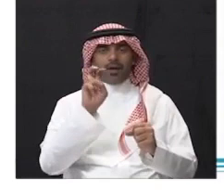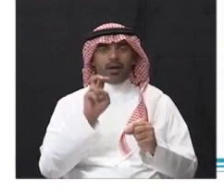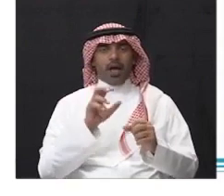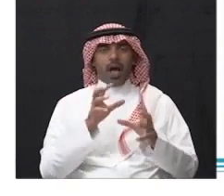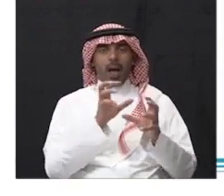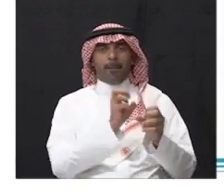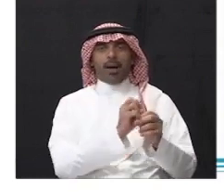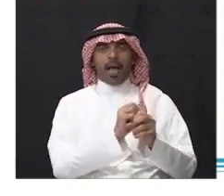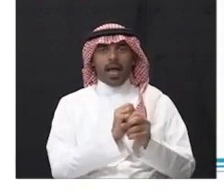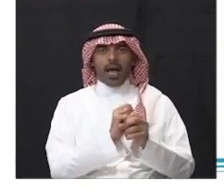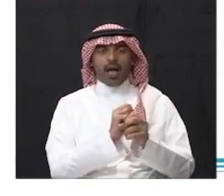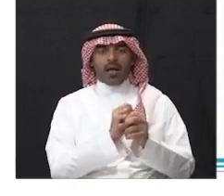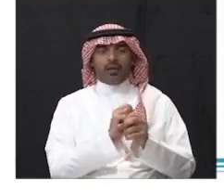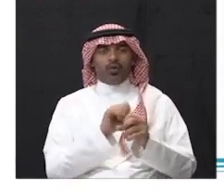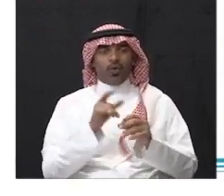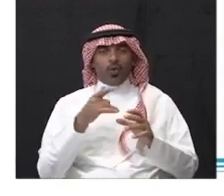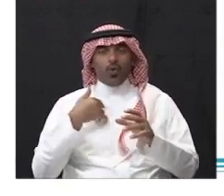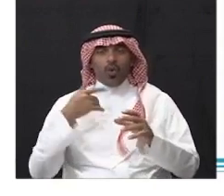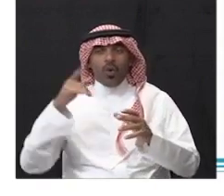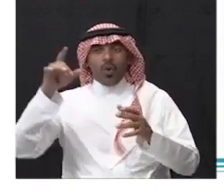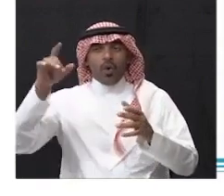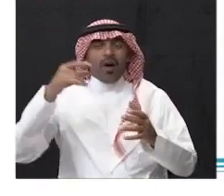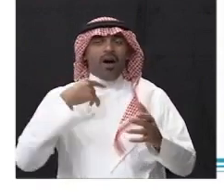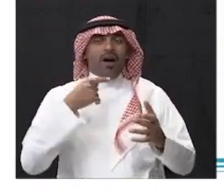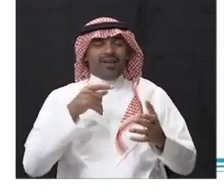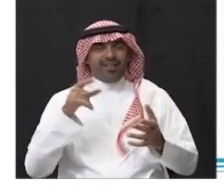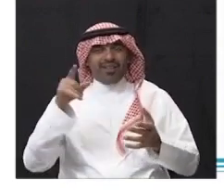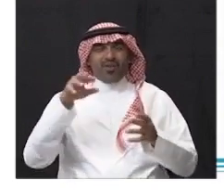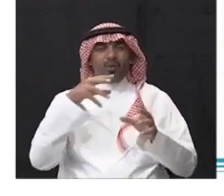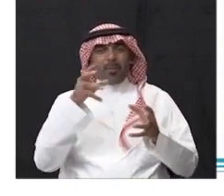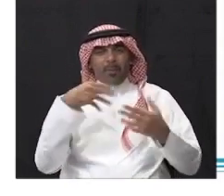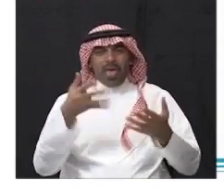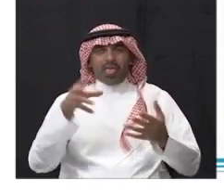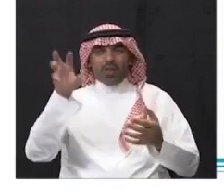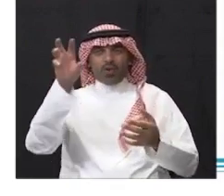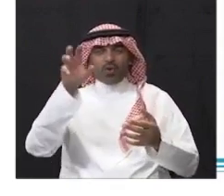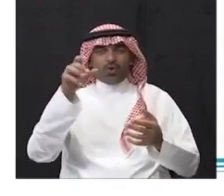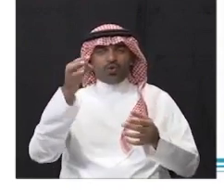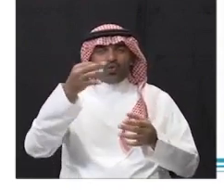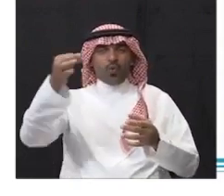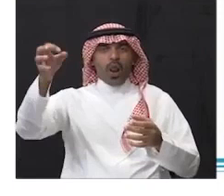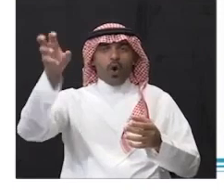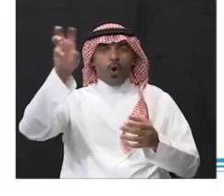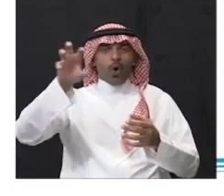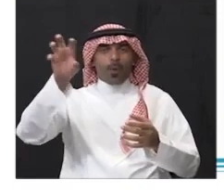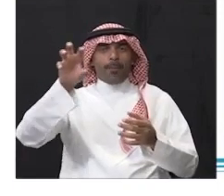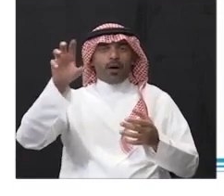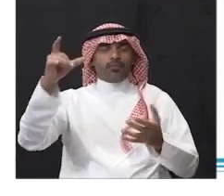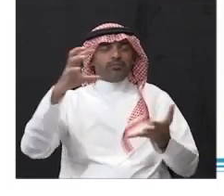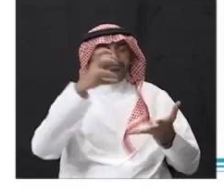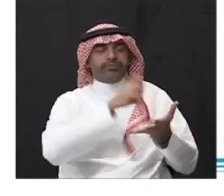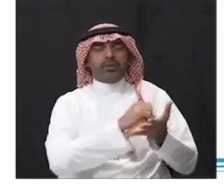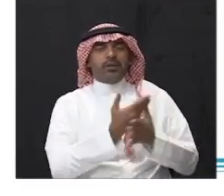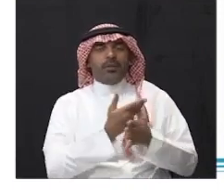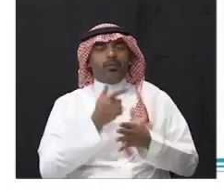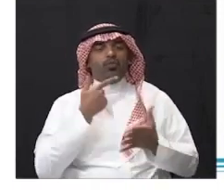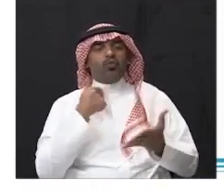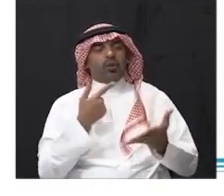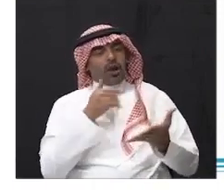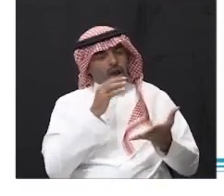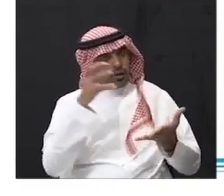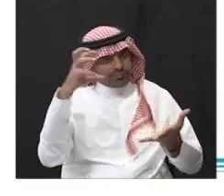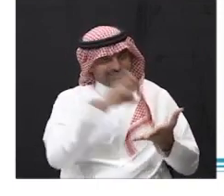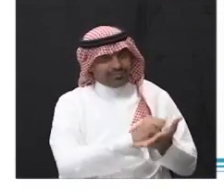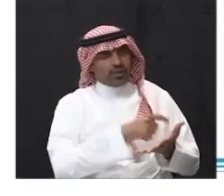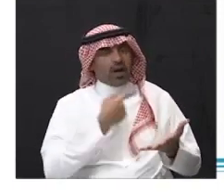حمايته من أي قوى سياسية مجاورة أو معادية، للوصول به إلى الخضوع الكامل